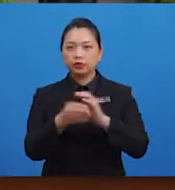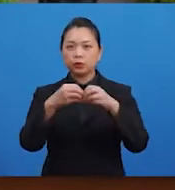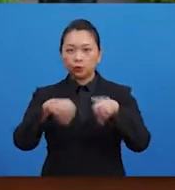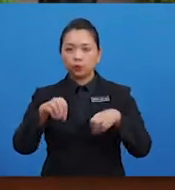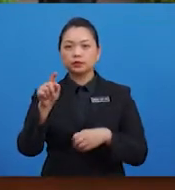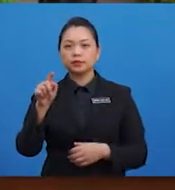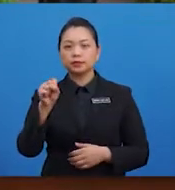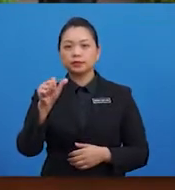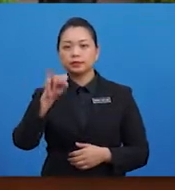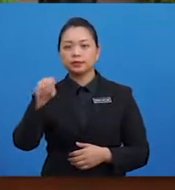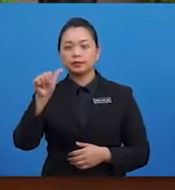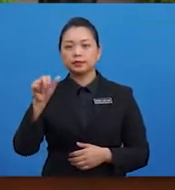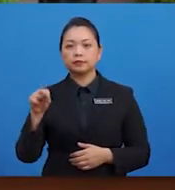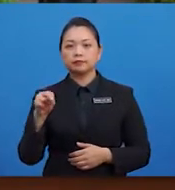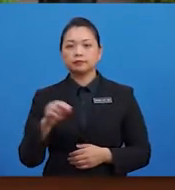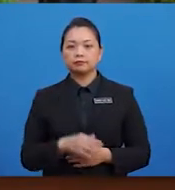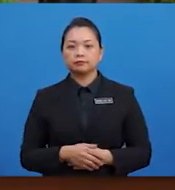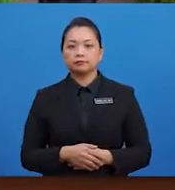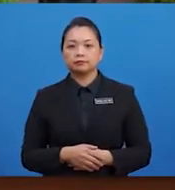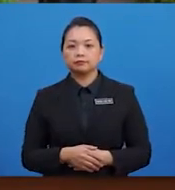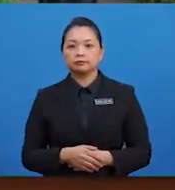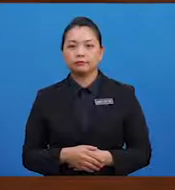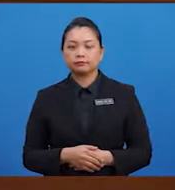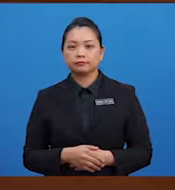telur sajian selagi ia masih segar.